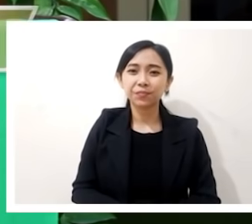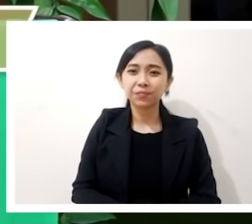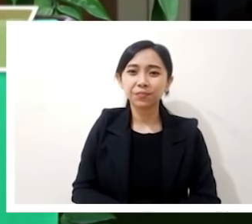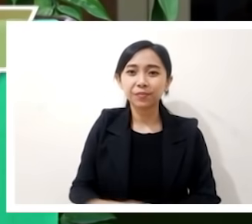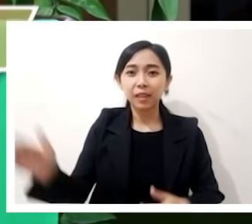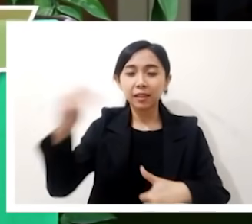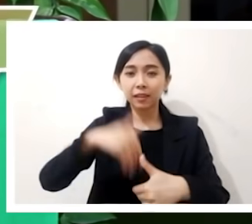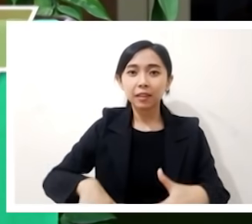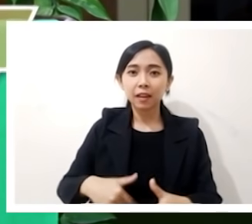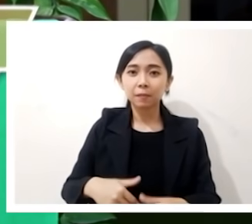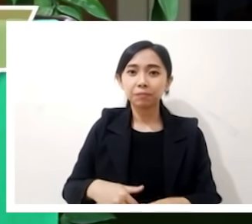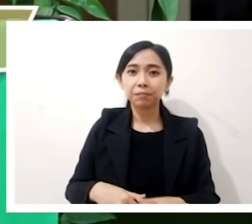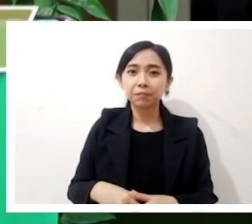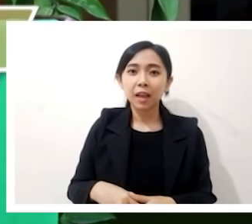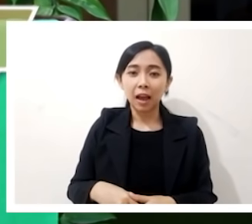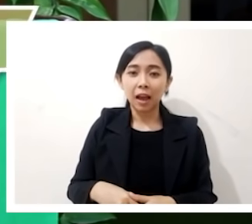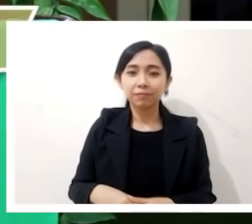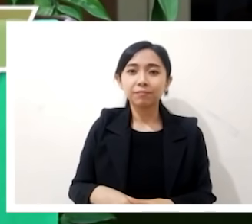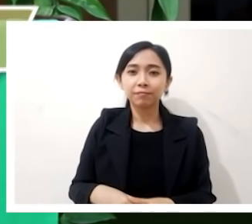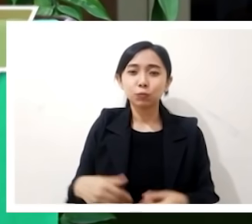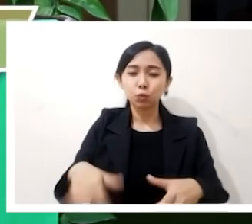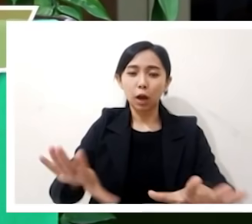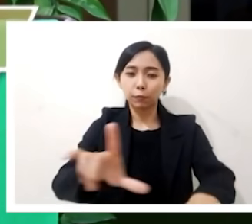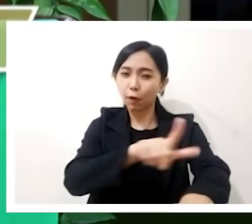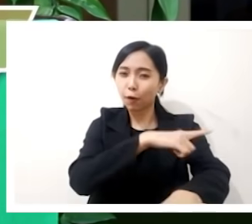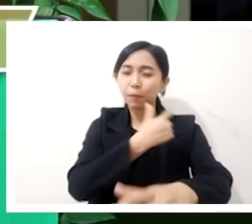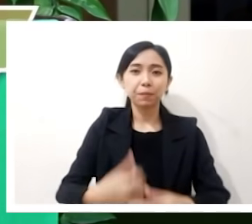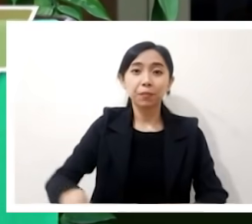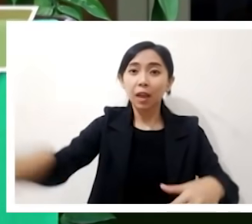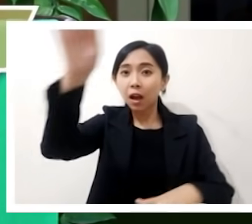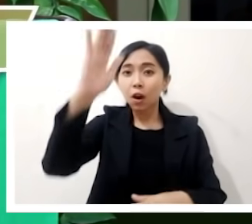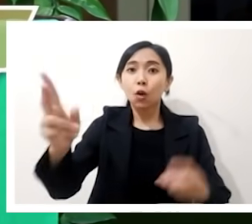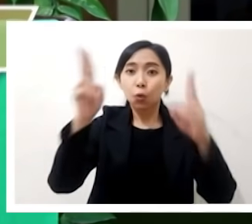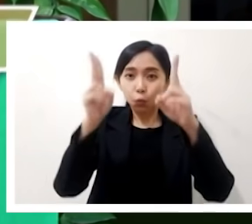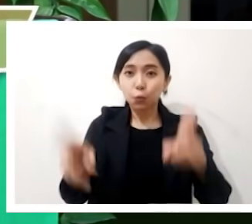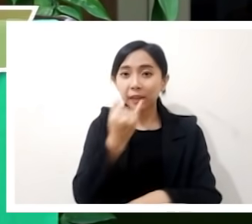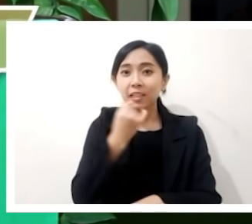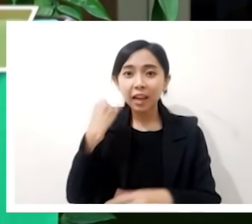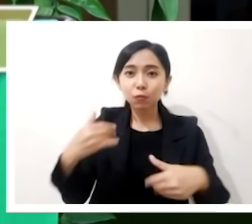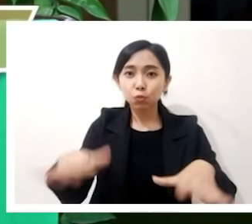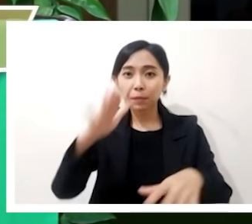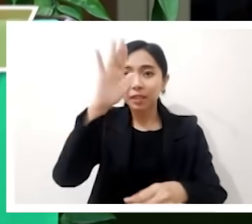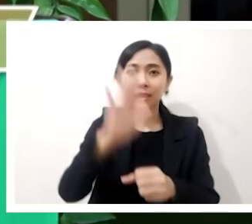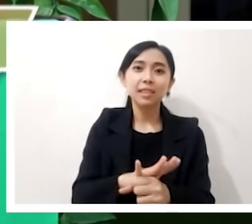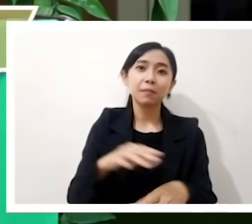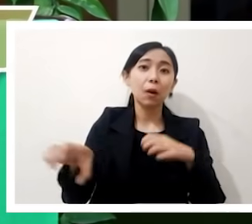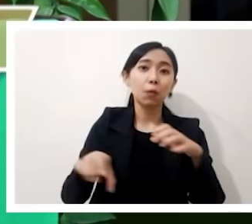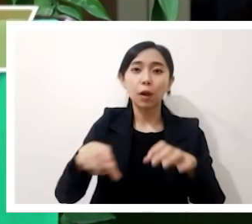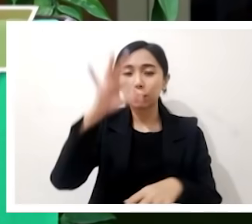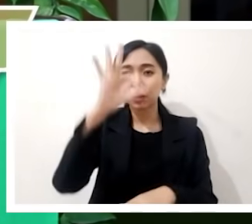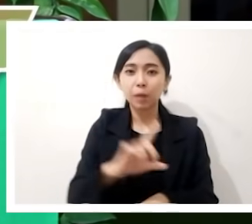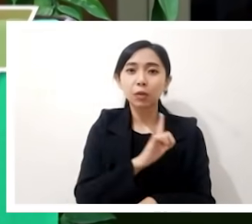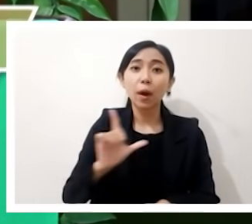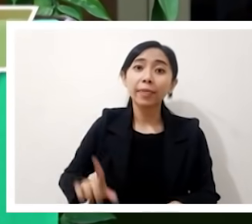Dalam perjalanan kemudian, meskipun umat telah berjanji untuk mendengarkan dan melakukan firman Tuhan,